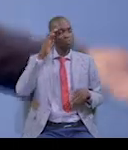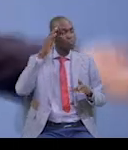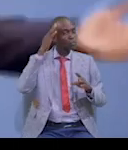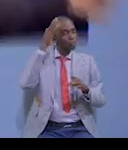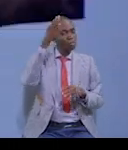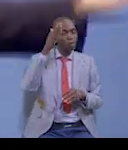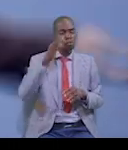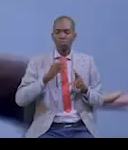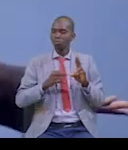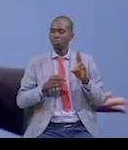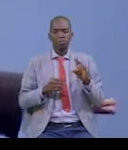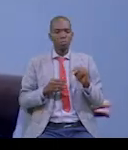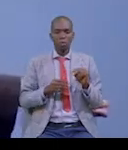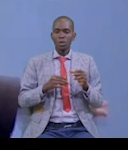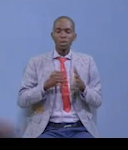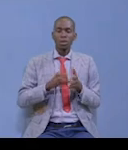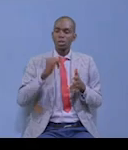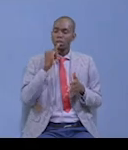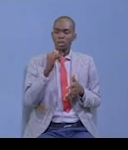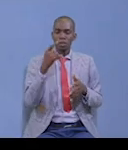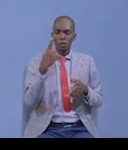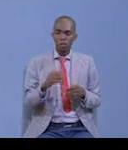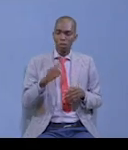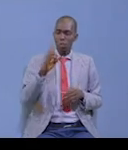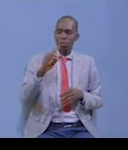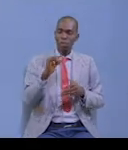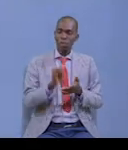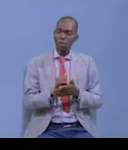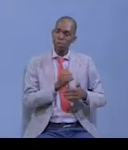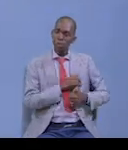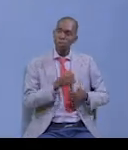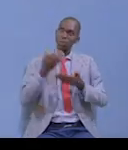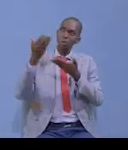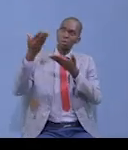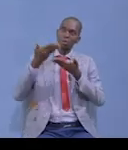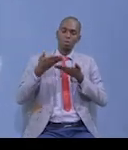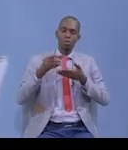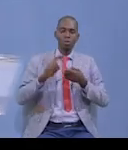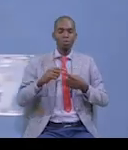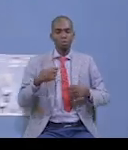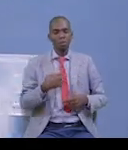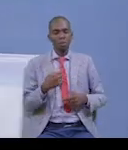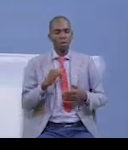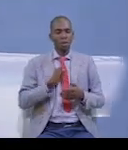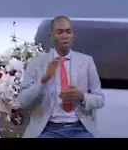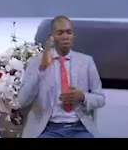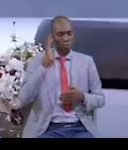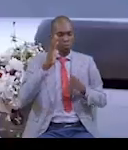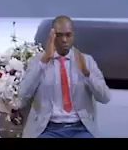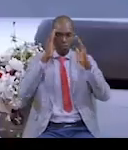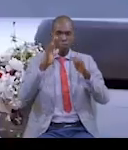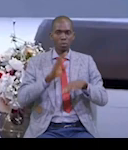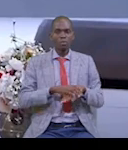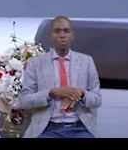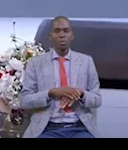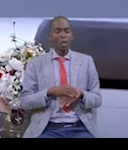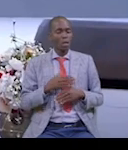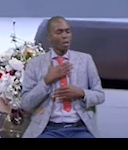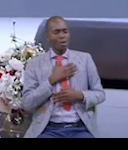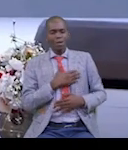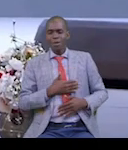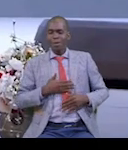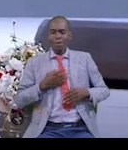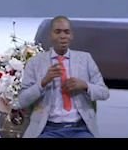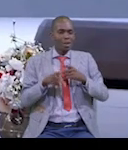ది ఆర్మీ వాంట్స్ మీ టు హావ్. వ్యక్తిగతమైన ఆశయం నాకు లేదు. కేవలం వారి ఆశయమే నా ఆశయం. ఎంజాయ్మెంట్ ది కైండ్ ఆఫ్